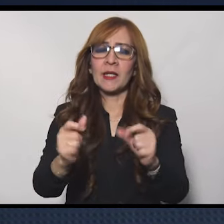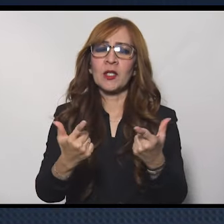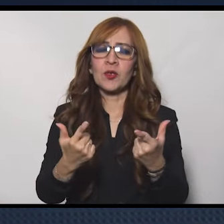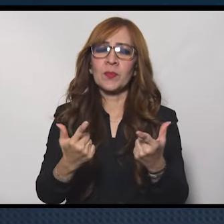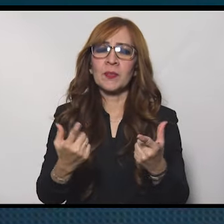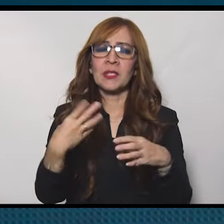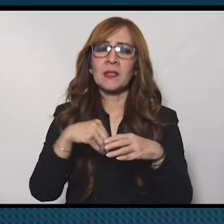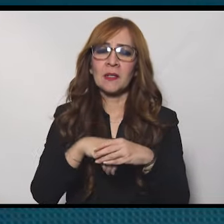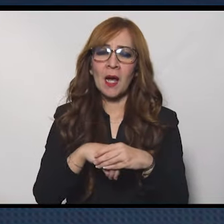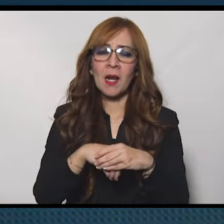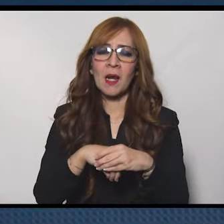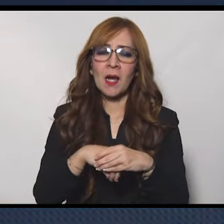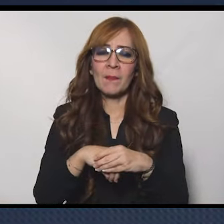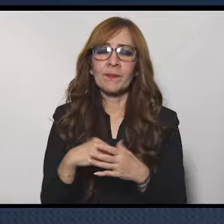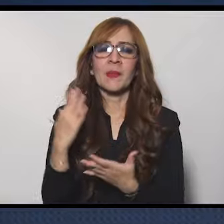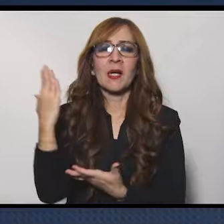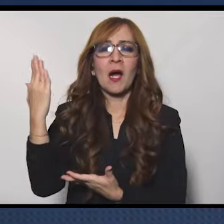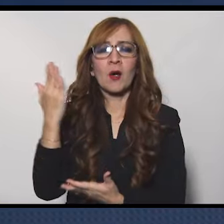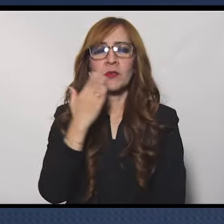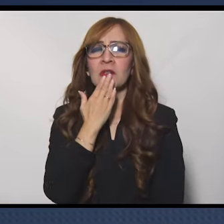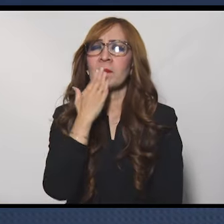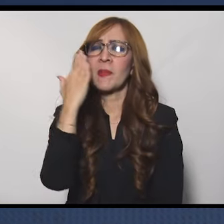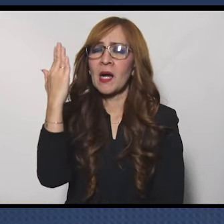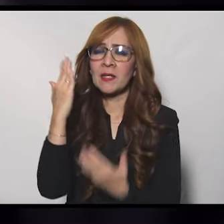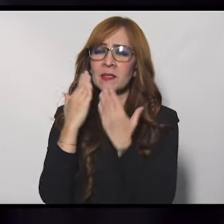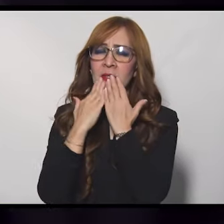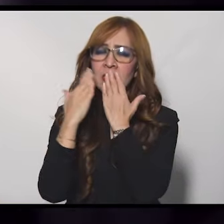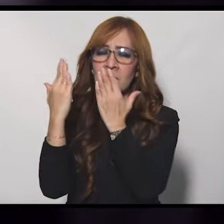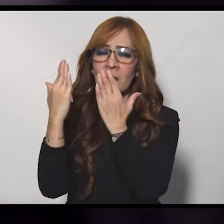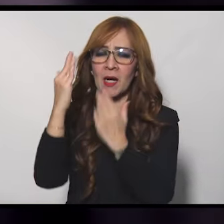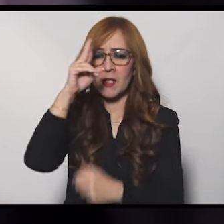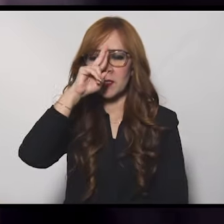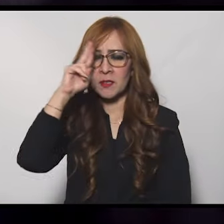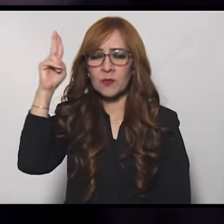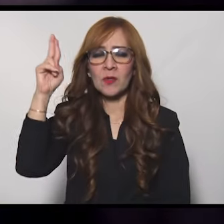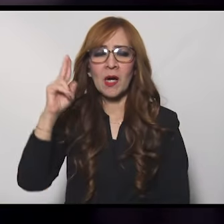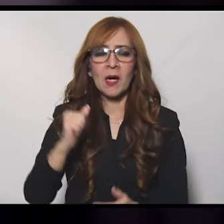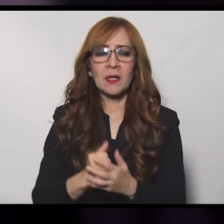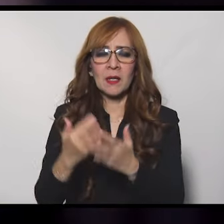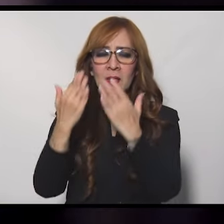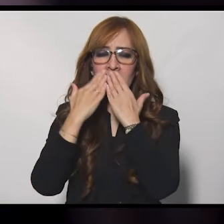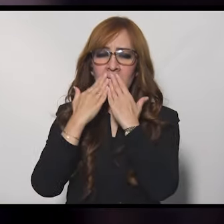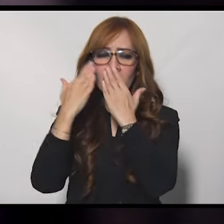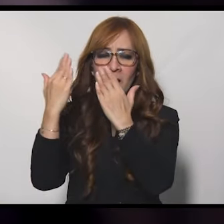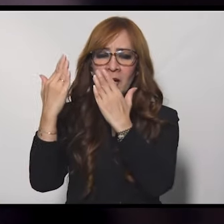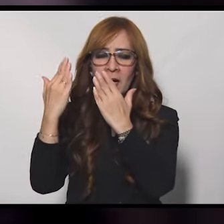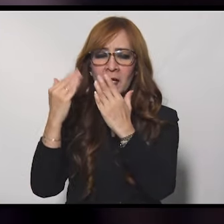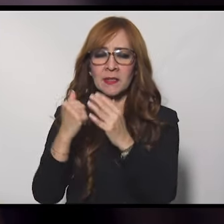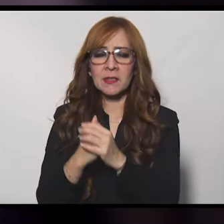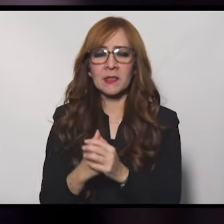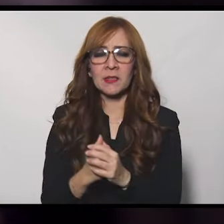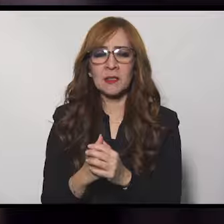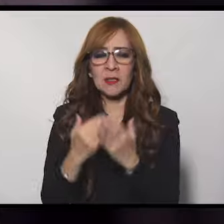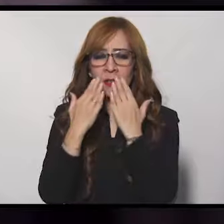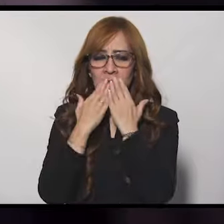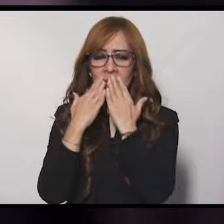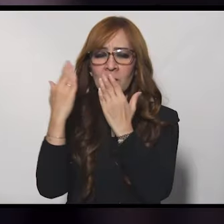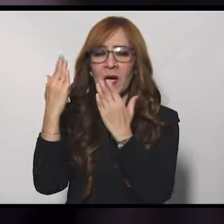dalam tangan-Mu. Terima kasih, Tuhan. Thank you, Jesus. Thank you, Lord. And we thank